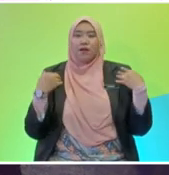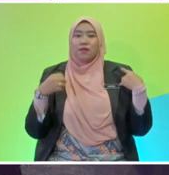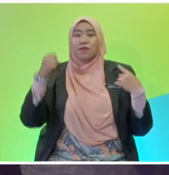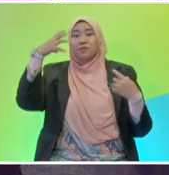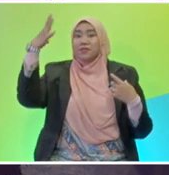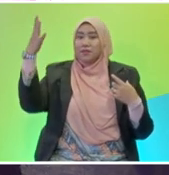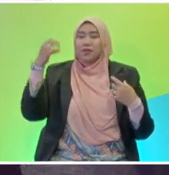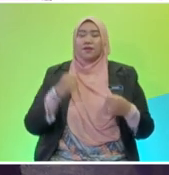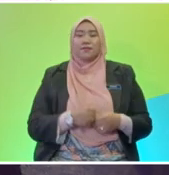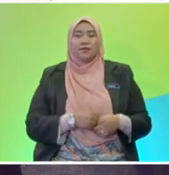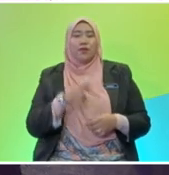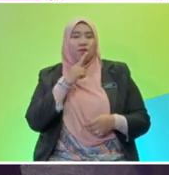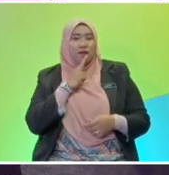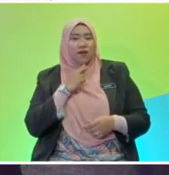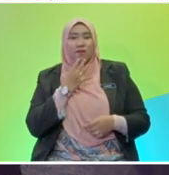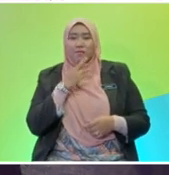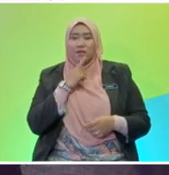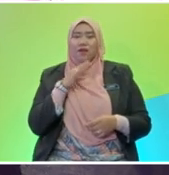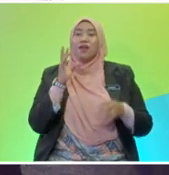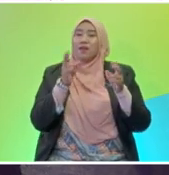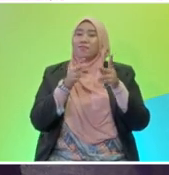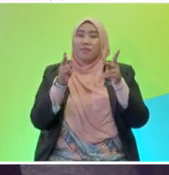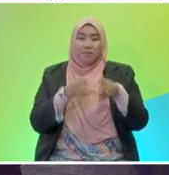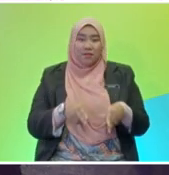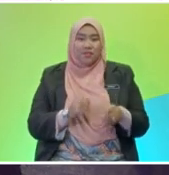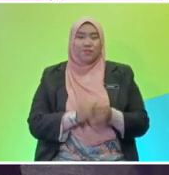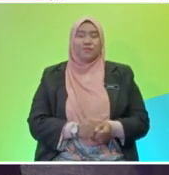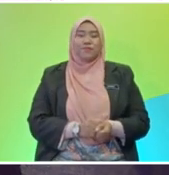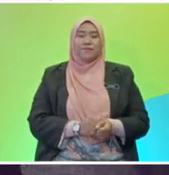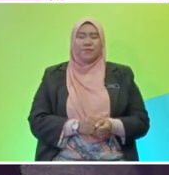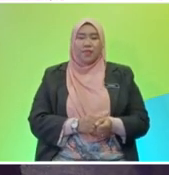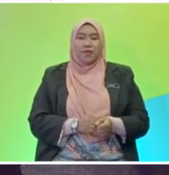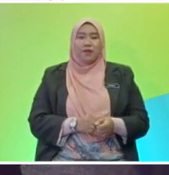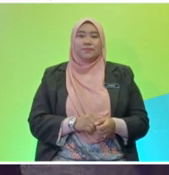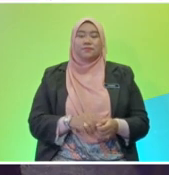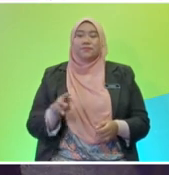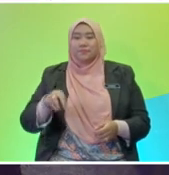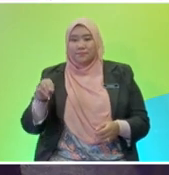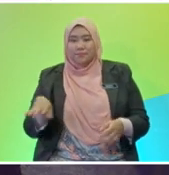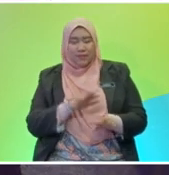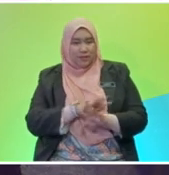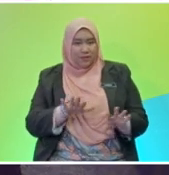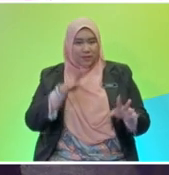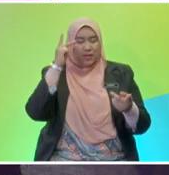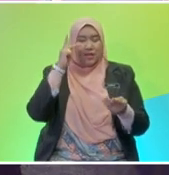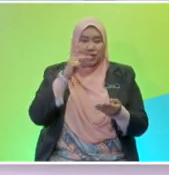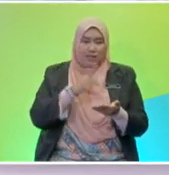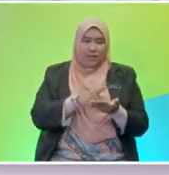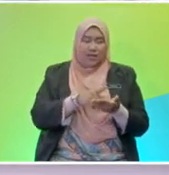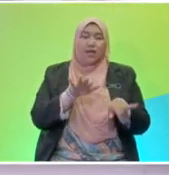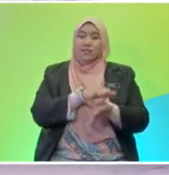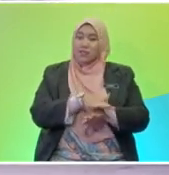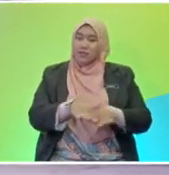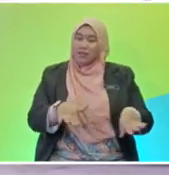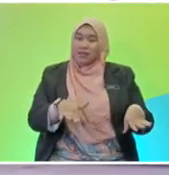merah uh dalam palsu pun ada Jadi murid-muri yang tak kenal lagi objek-objek ini Jangan risau